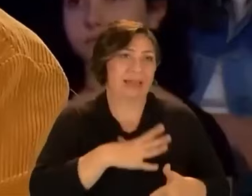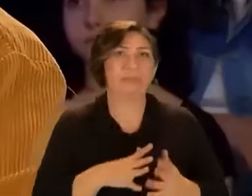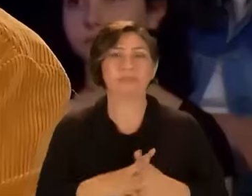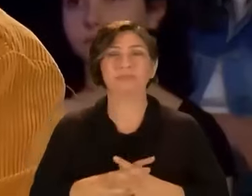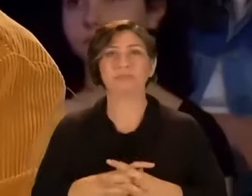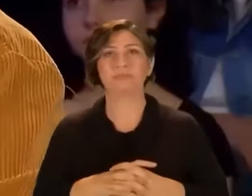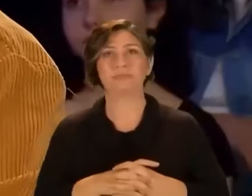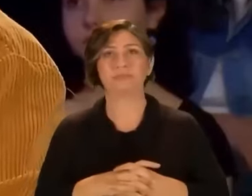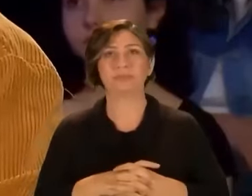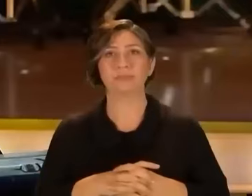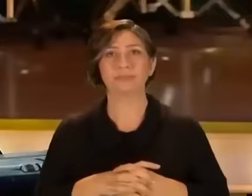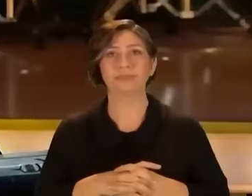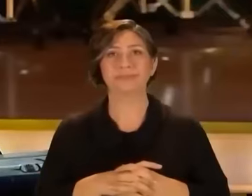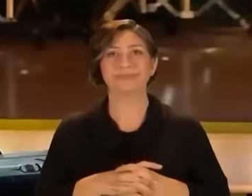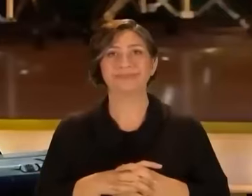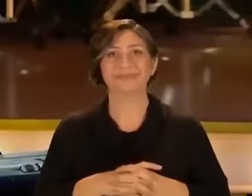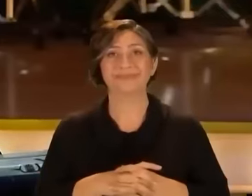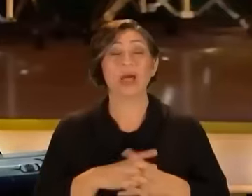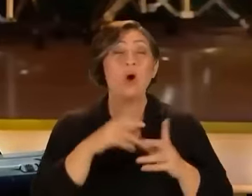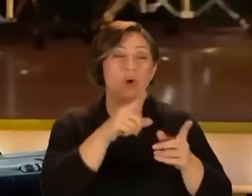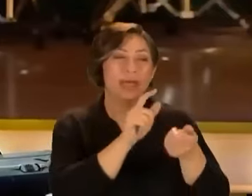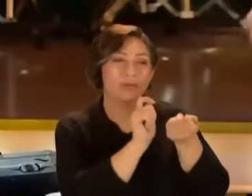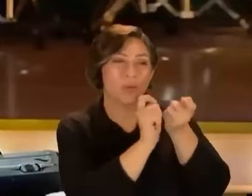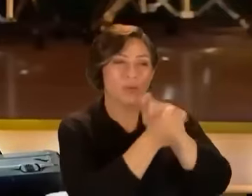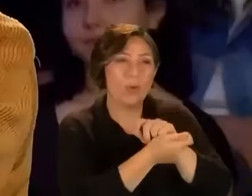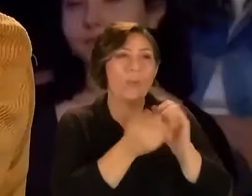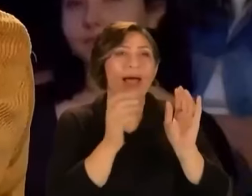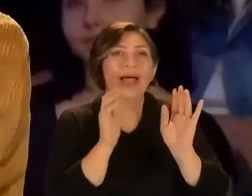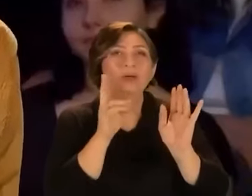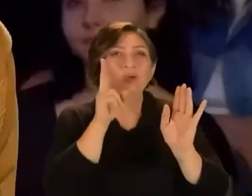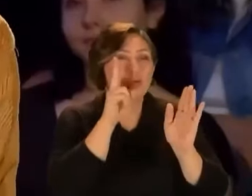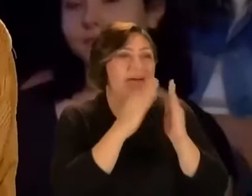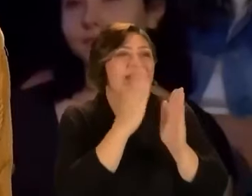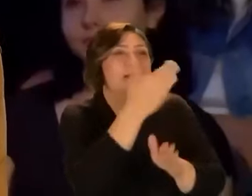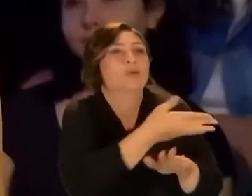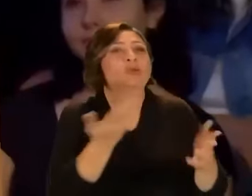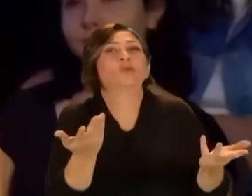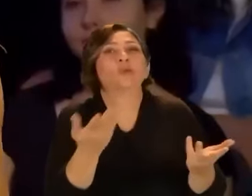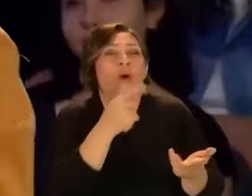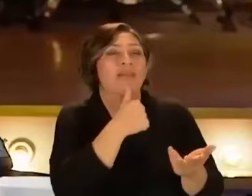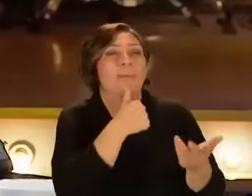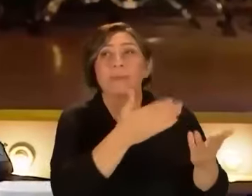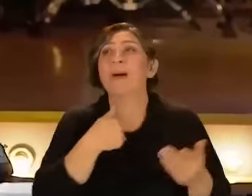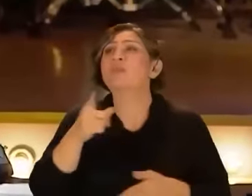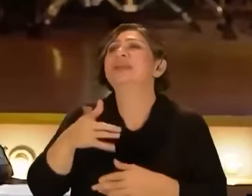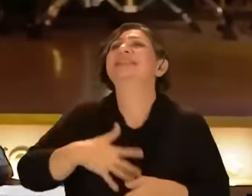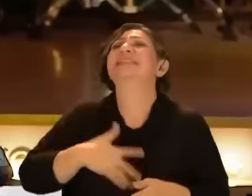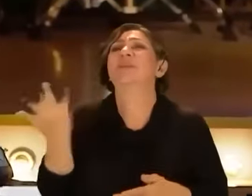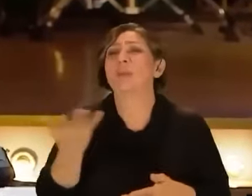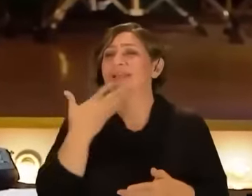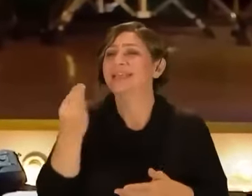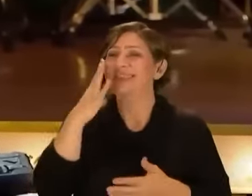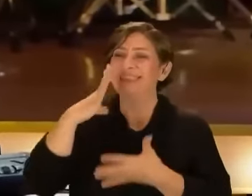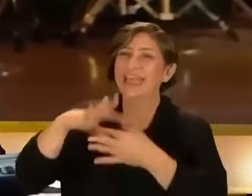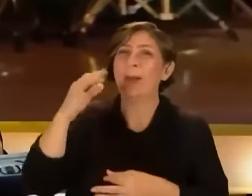yani orada. Ya ona dönüyorum işte yani sonunda eve gidiyoruz yani o adamız yani. Ben bunu istemiyorum genç